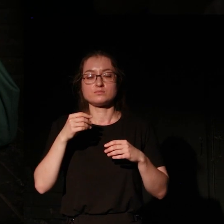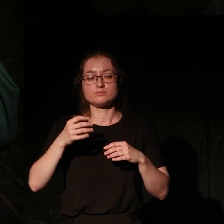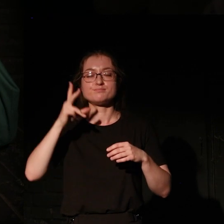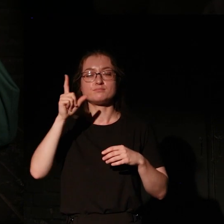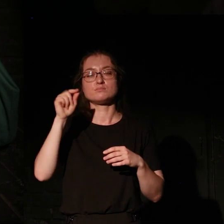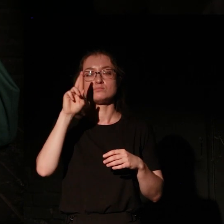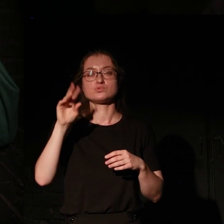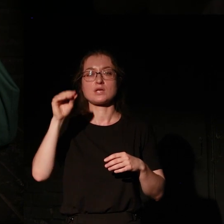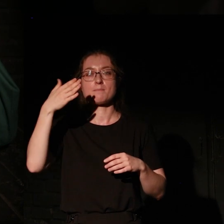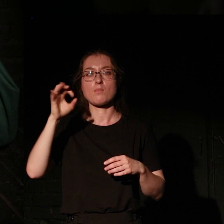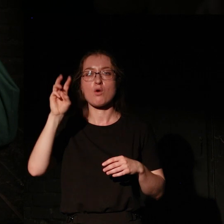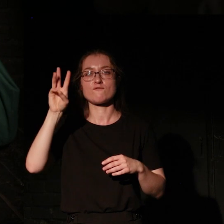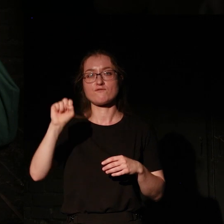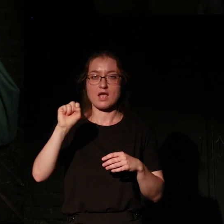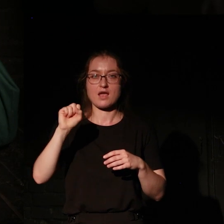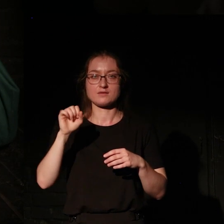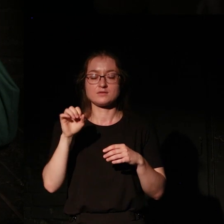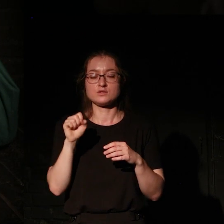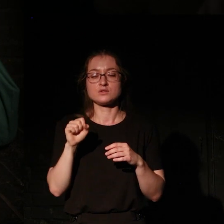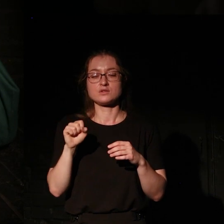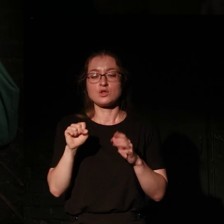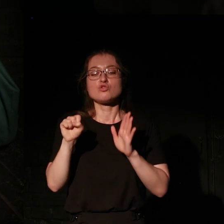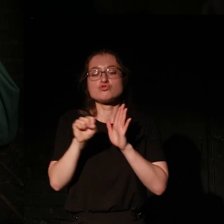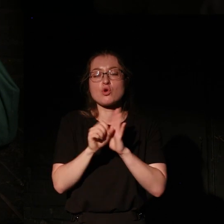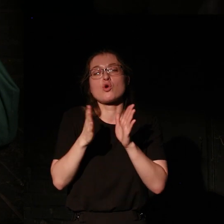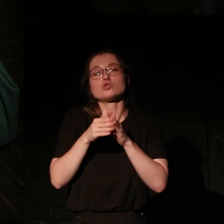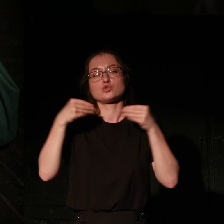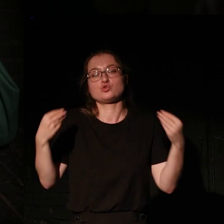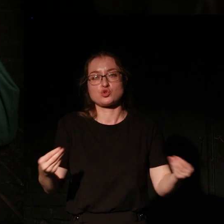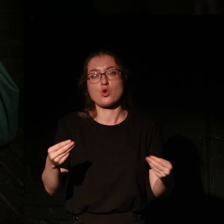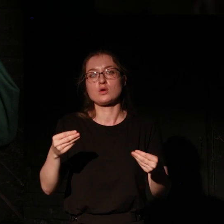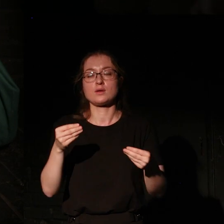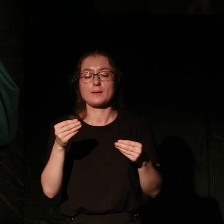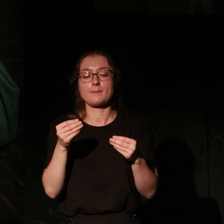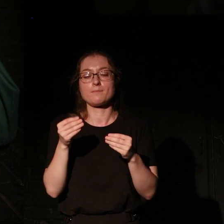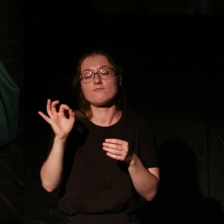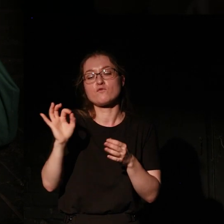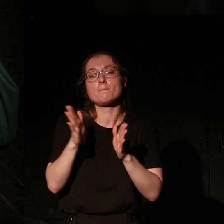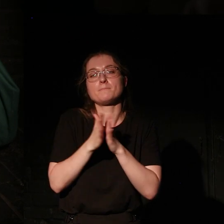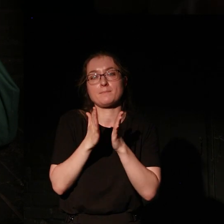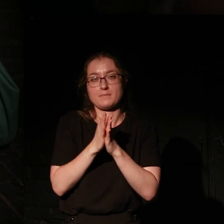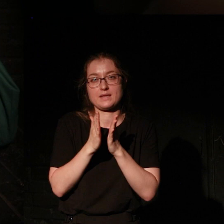należałoby szukać tego Słowa Bożego wśród słów ludzkich. I Luter